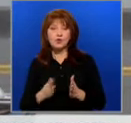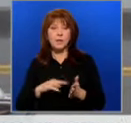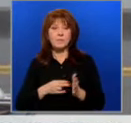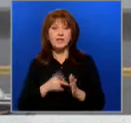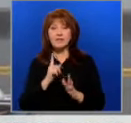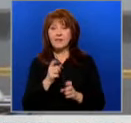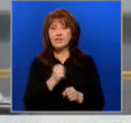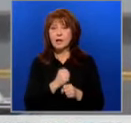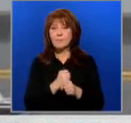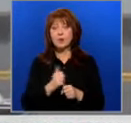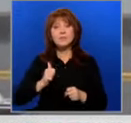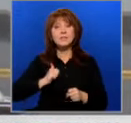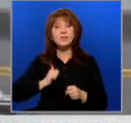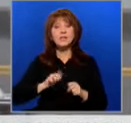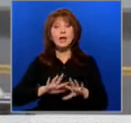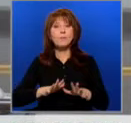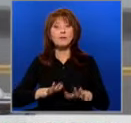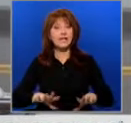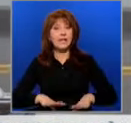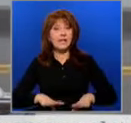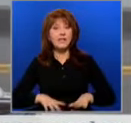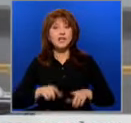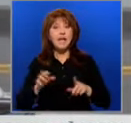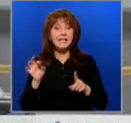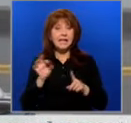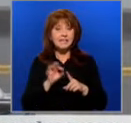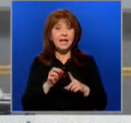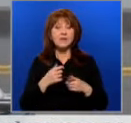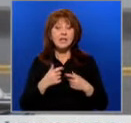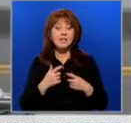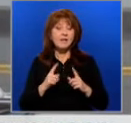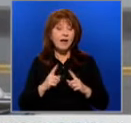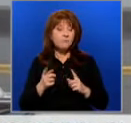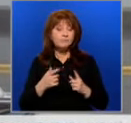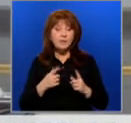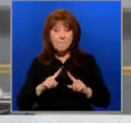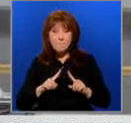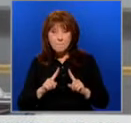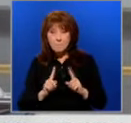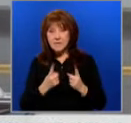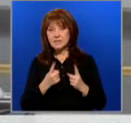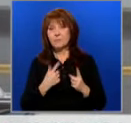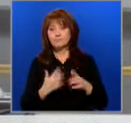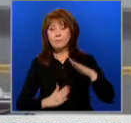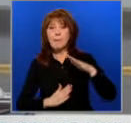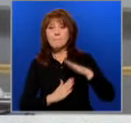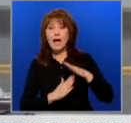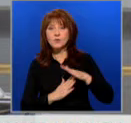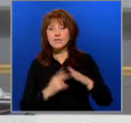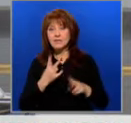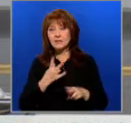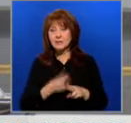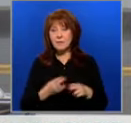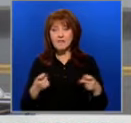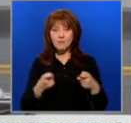за защита на цивилните, а за тази цел е нужна бързо хуманитарна пауза и трябва да се стремим към спиране на огъня. Това